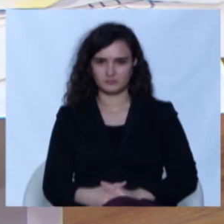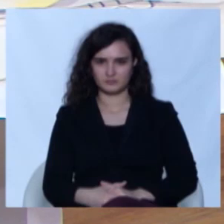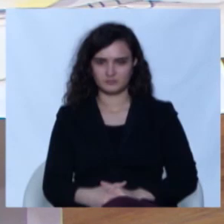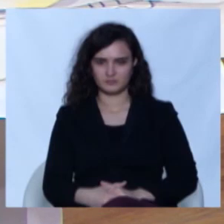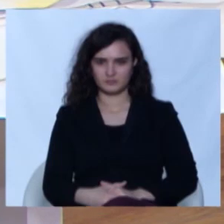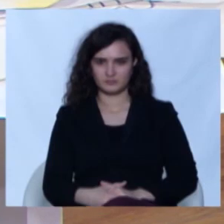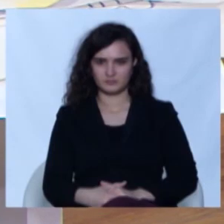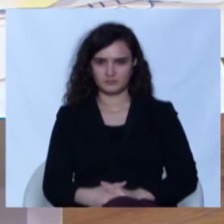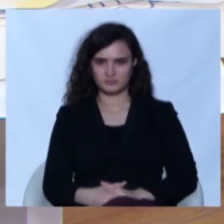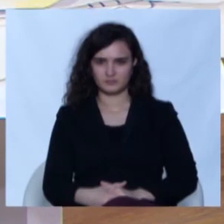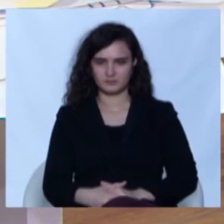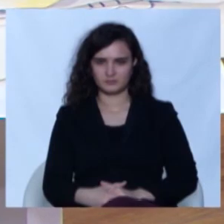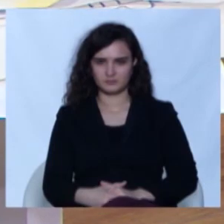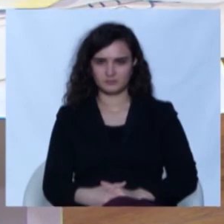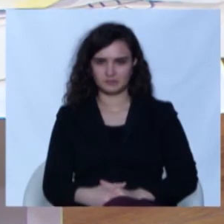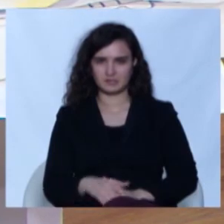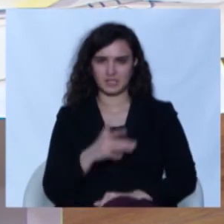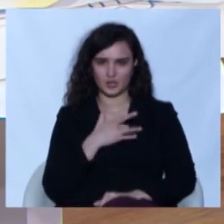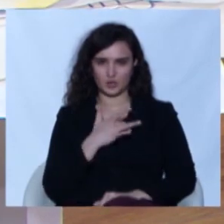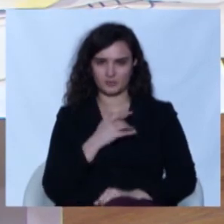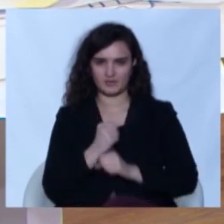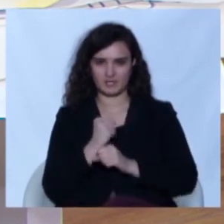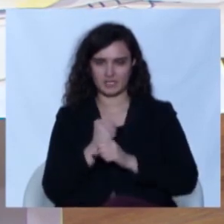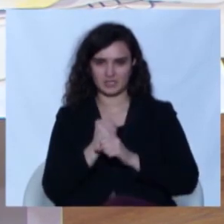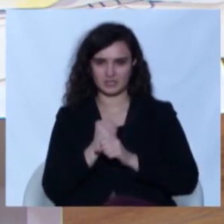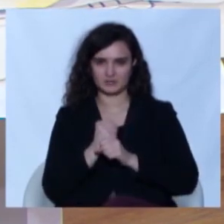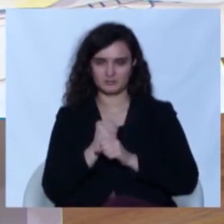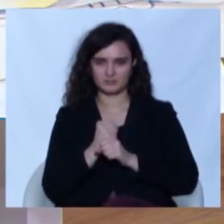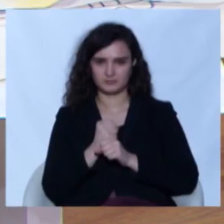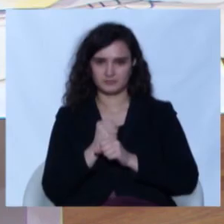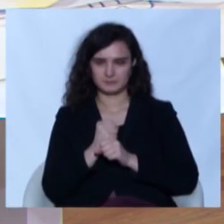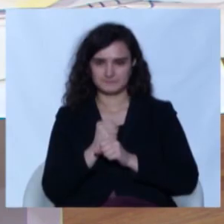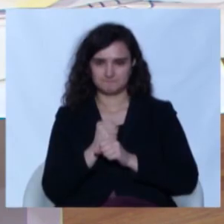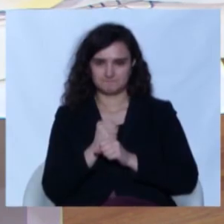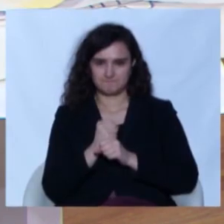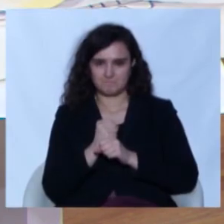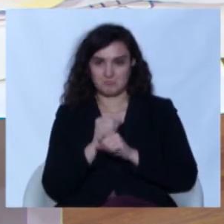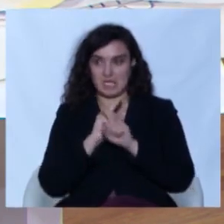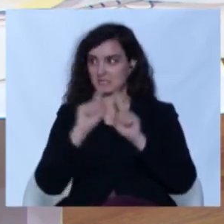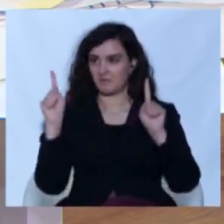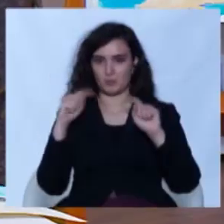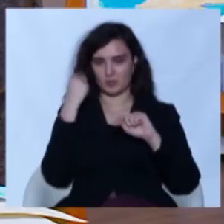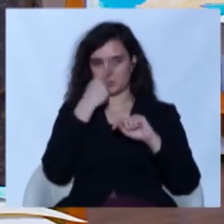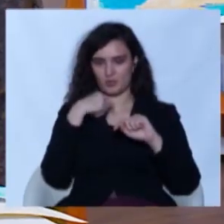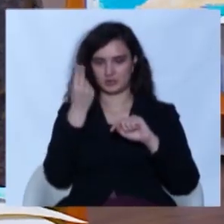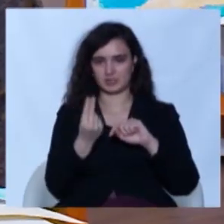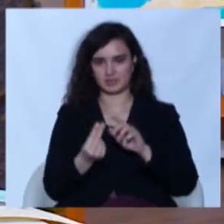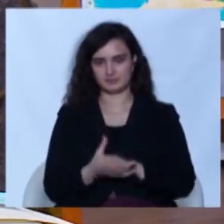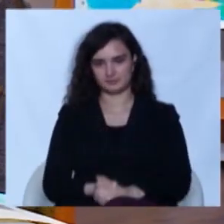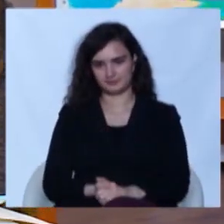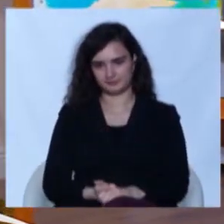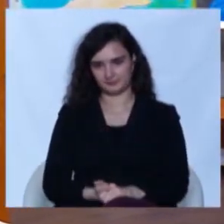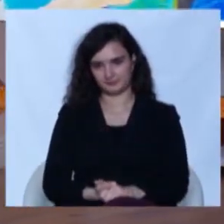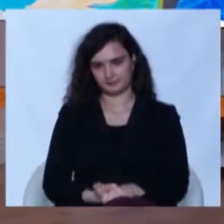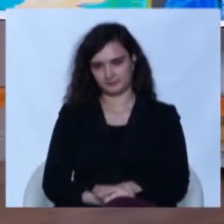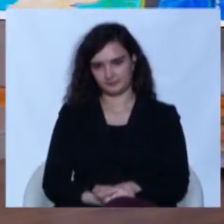Ай, эха дахлоэ, бэд чуэн гавак этот рогац. Исэти гансхоэ були портреты.